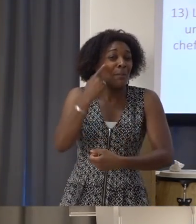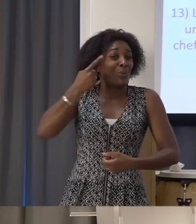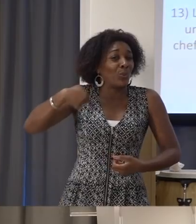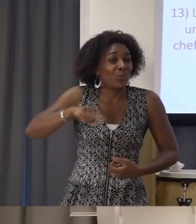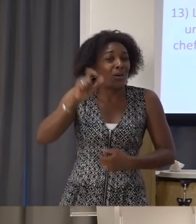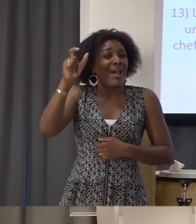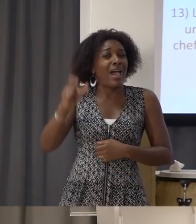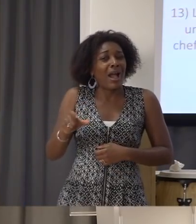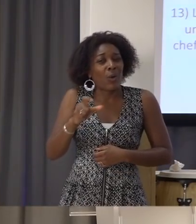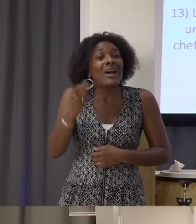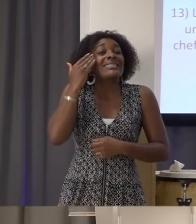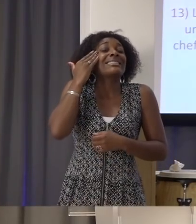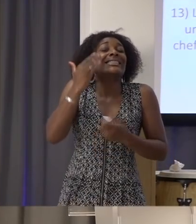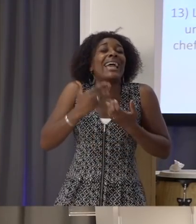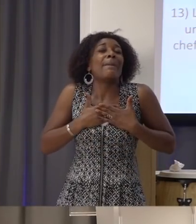croix de Golgotha,